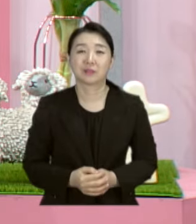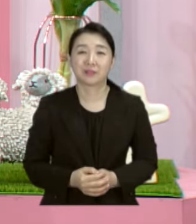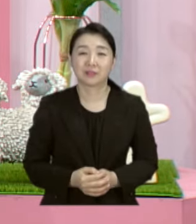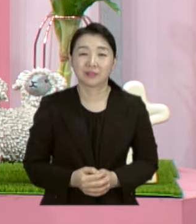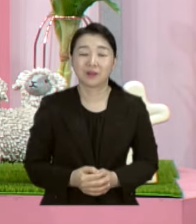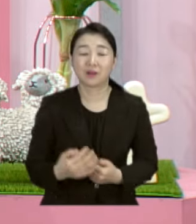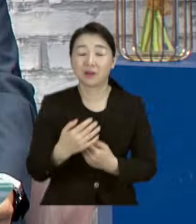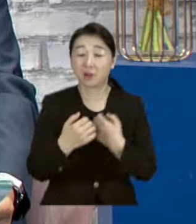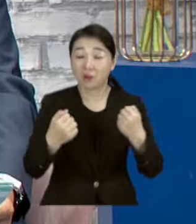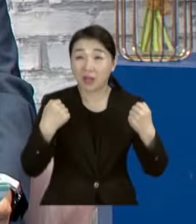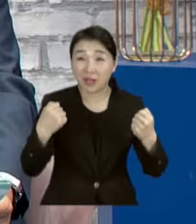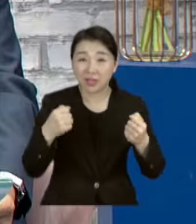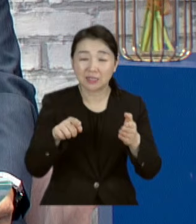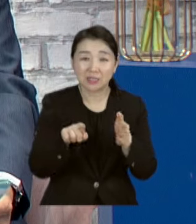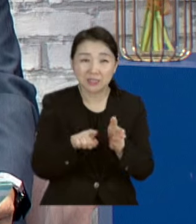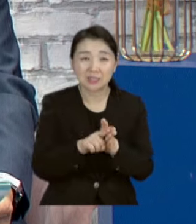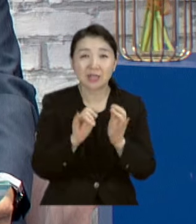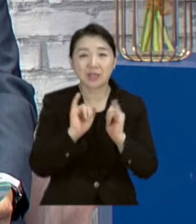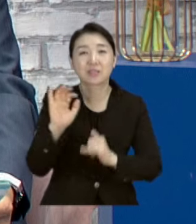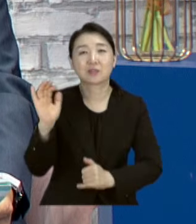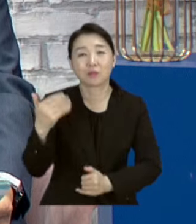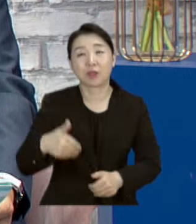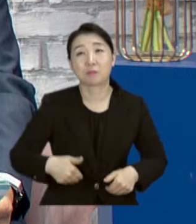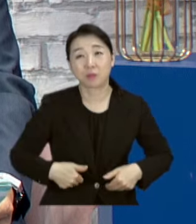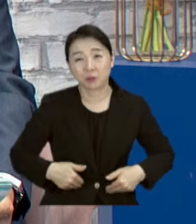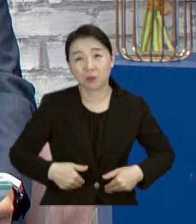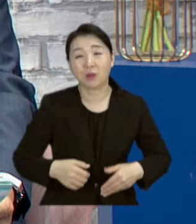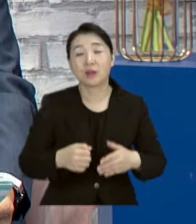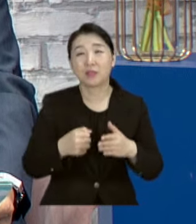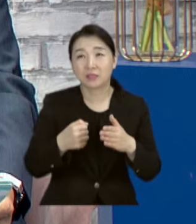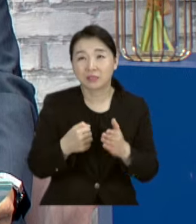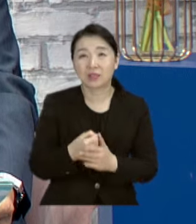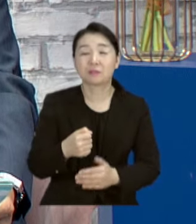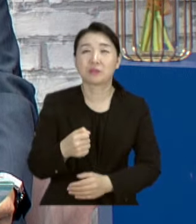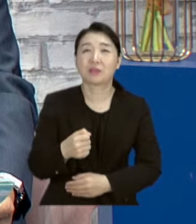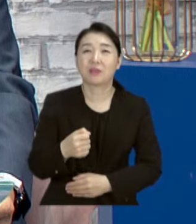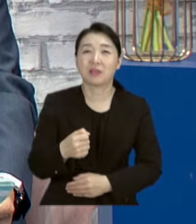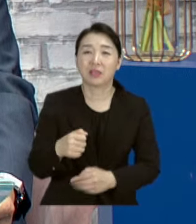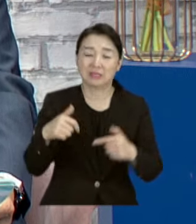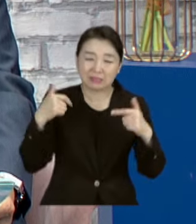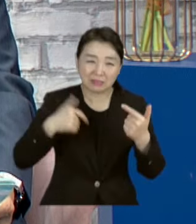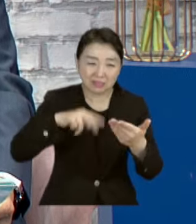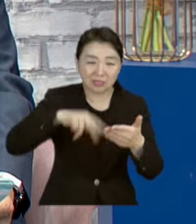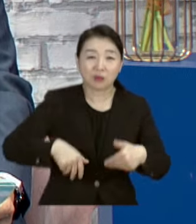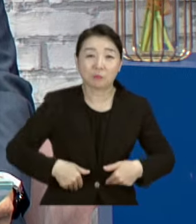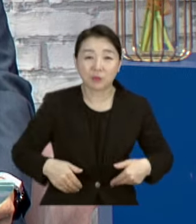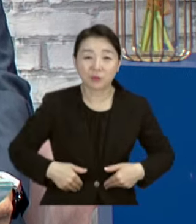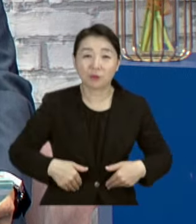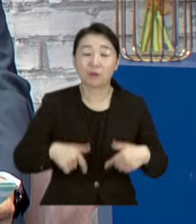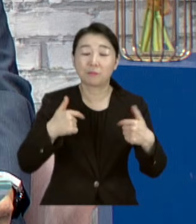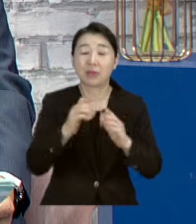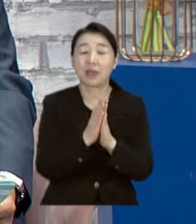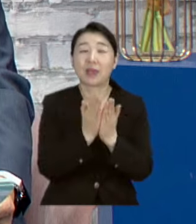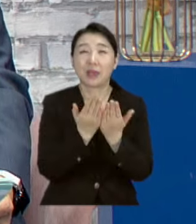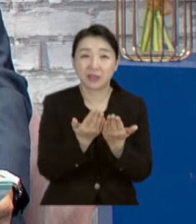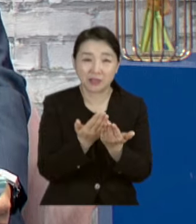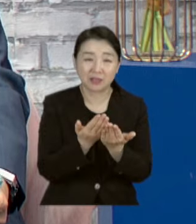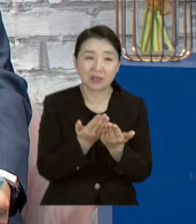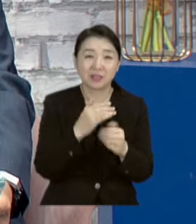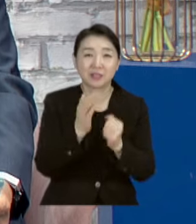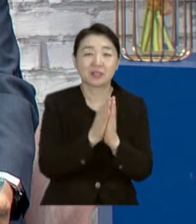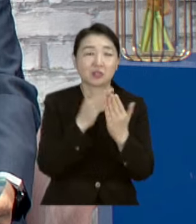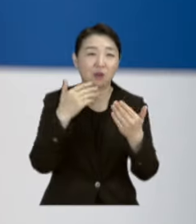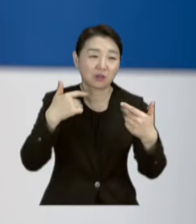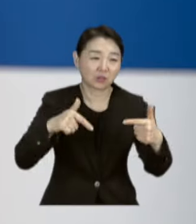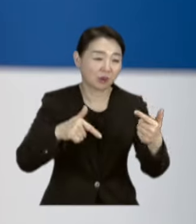건강한 신앙인이 되어라. 예. 그 성경 읽기를 강조했죠. 매삼주오. 매삼주오입니다. 네. 매일 성경 세장 주일은 다섯